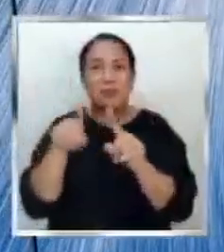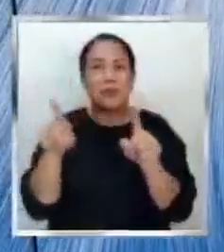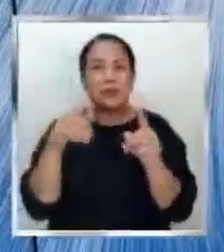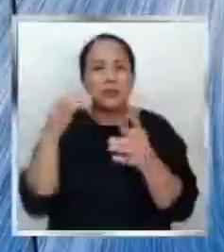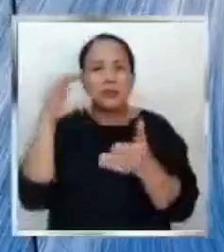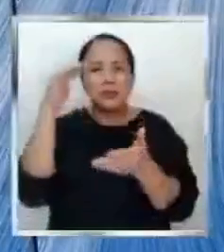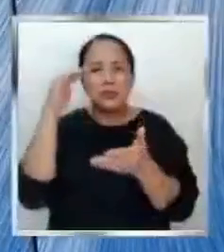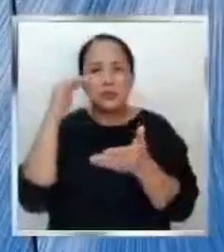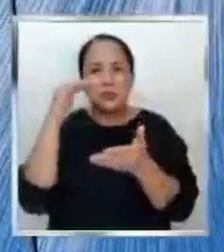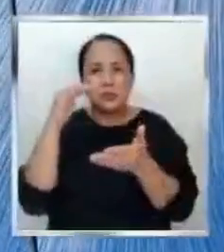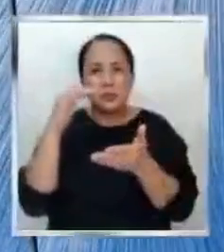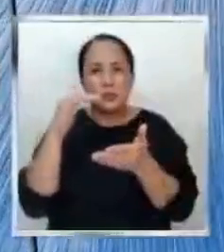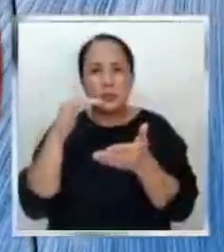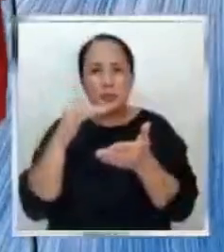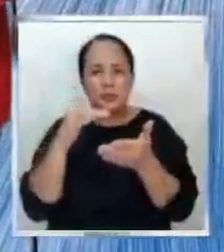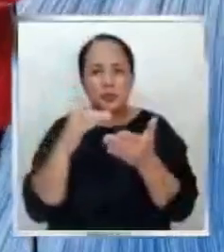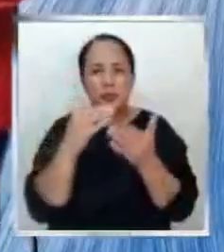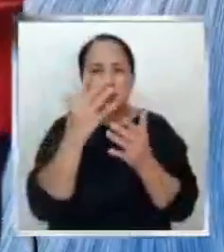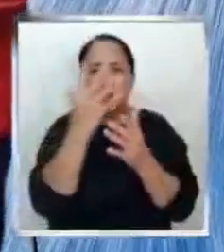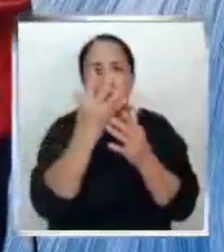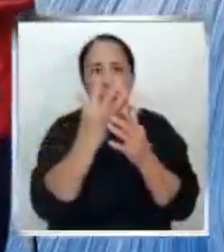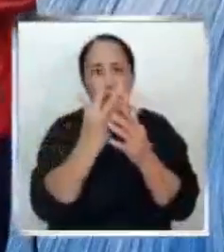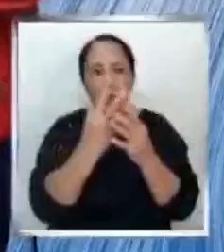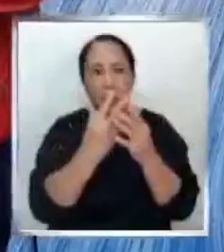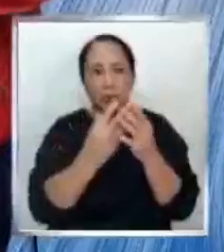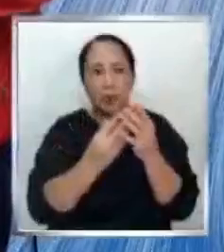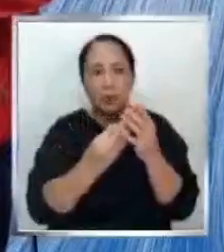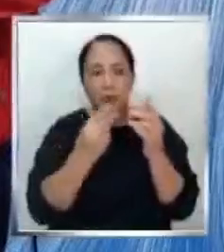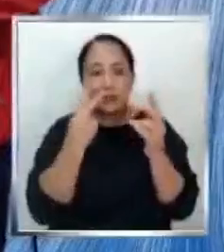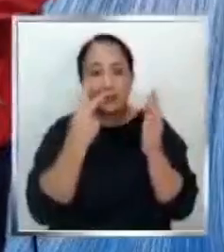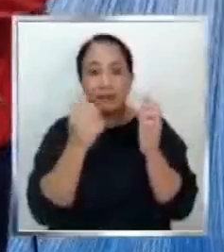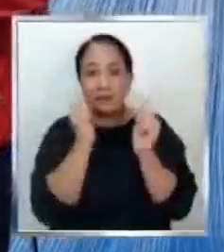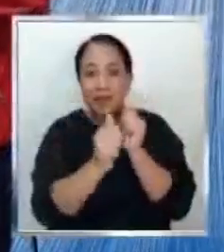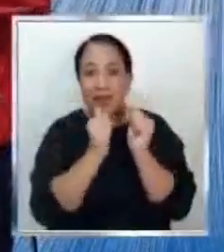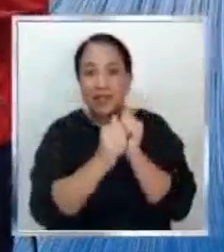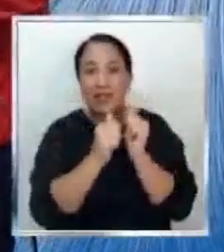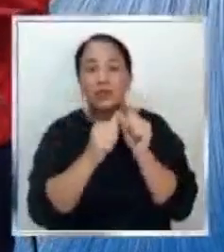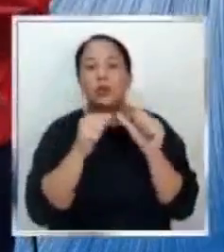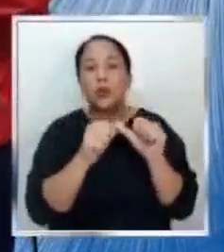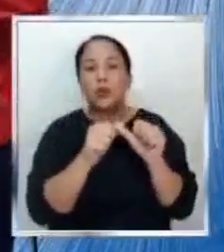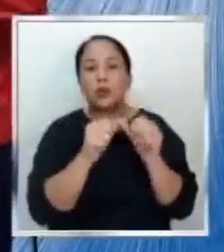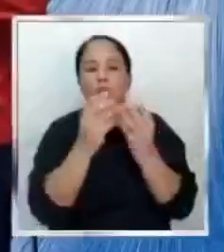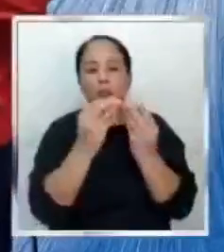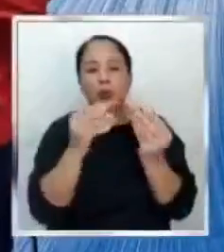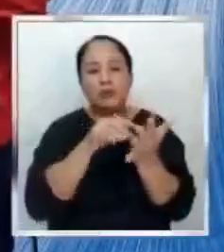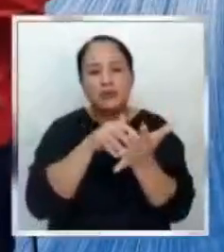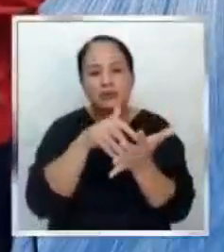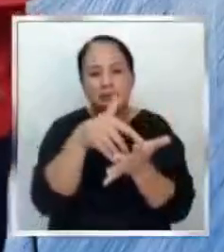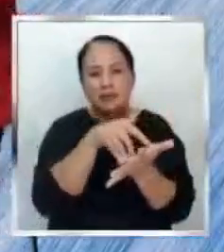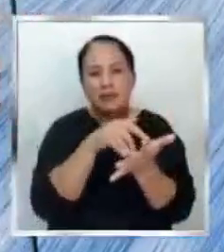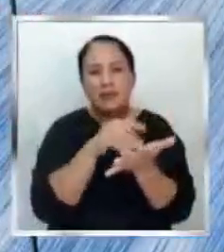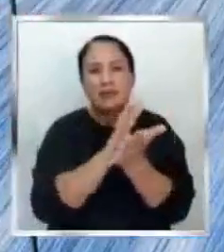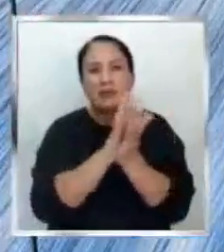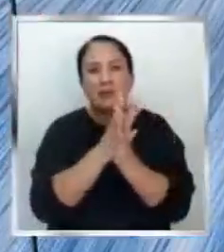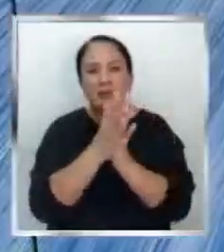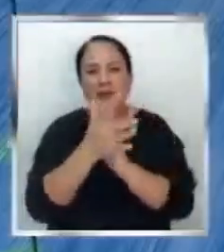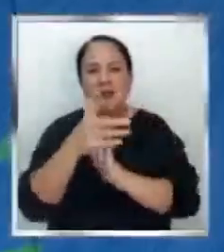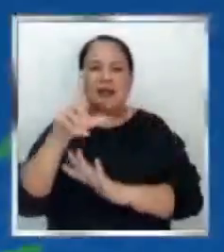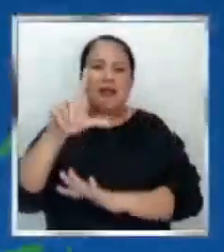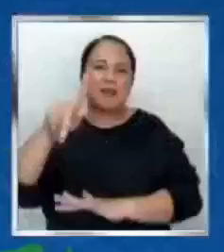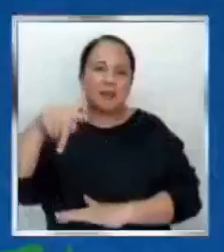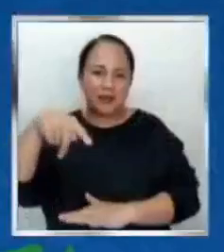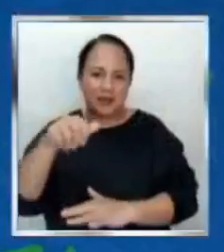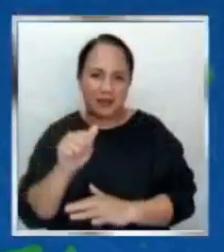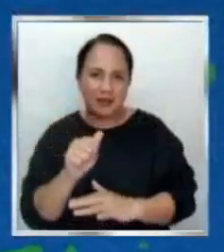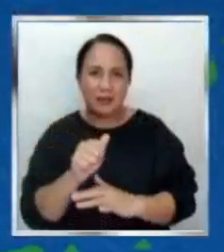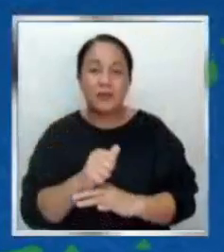lumalayo yan, nawawala yung sirkulasyon, yan yung senyales na tuluyan ng hihina yan at magiging isang low pressure area. Sa rainfall